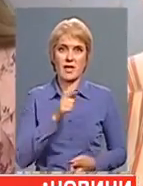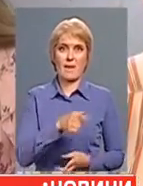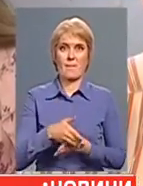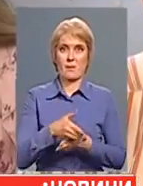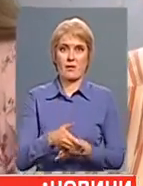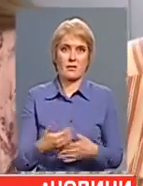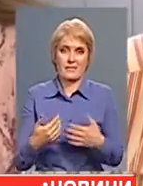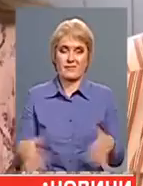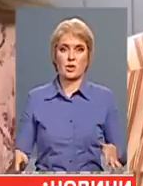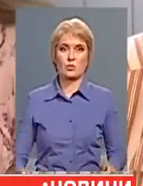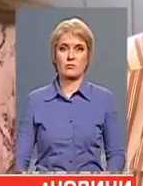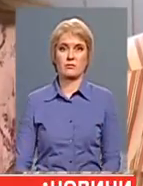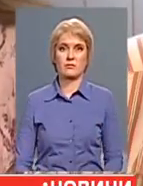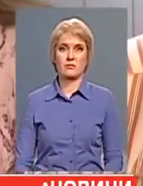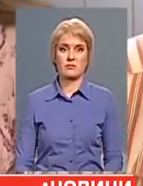Вот и все.